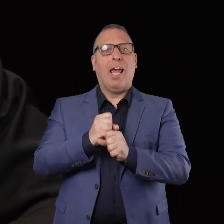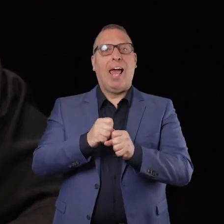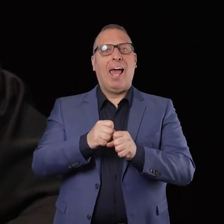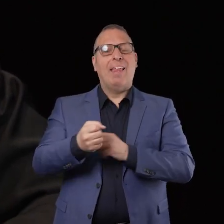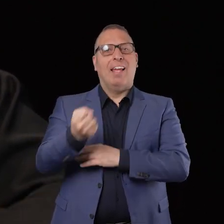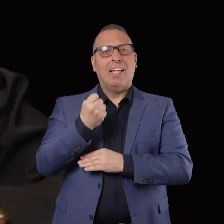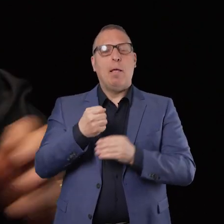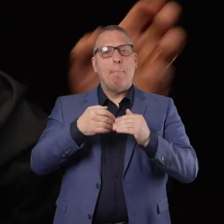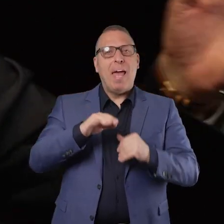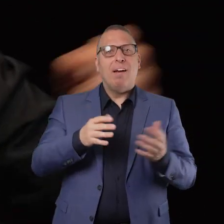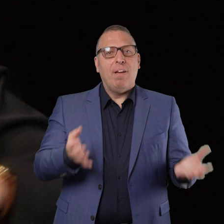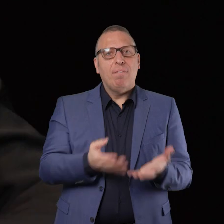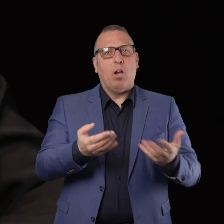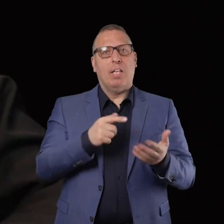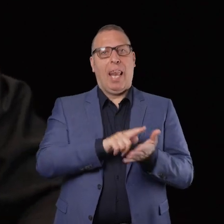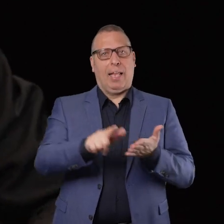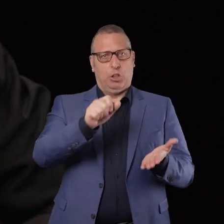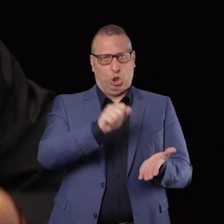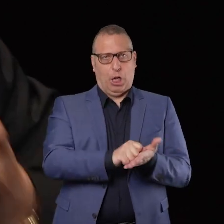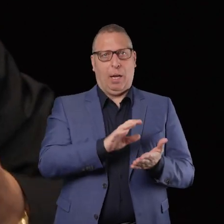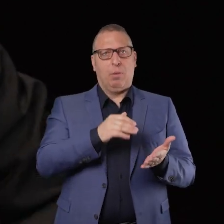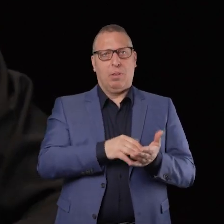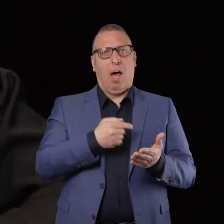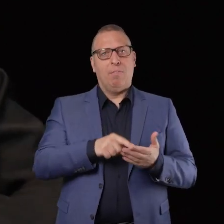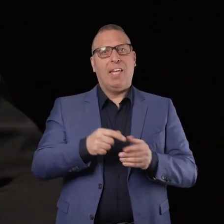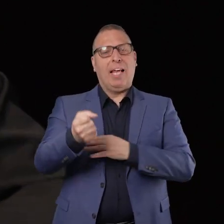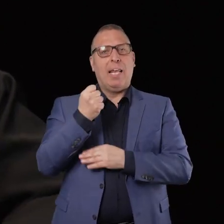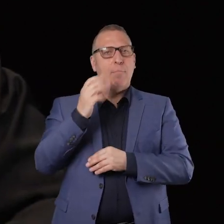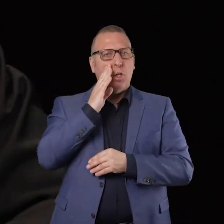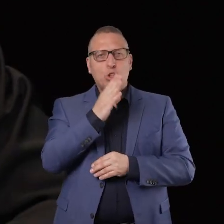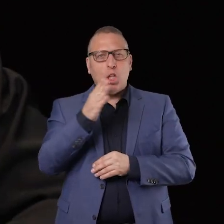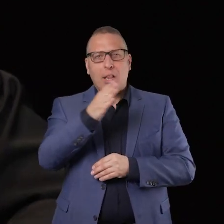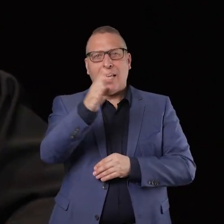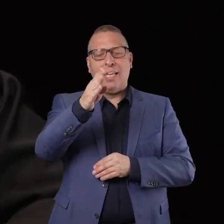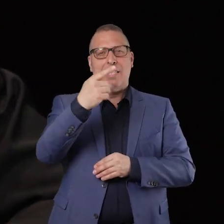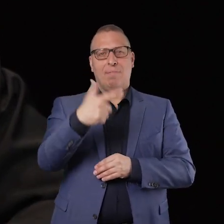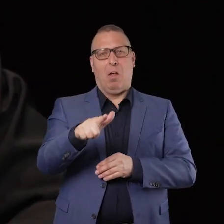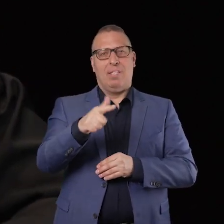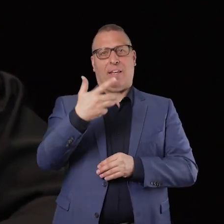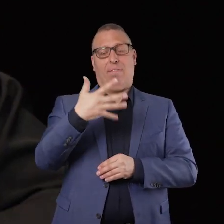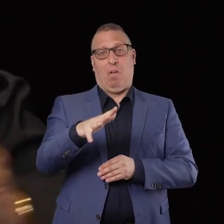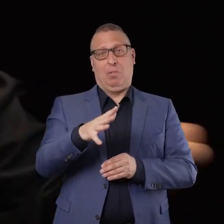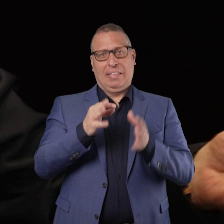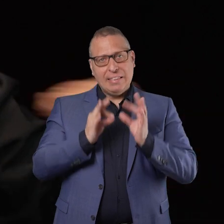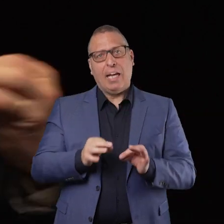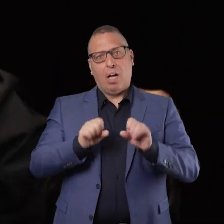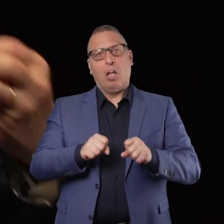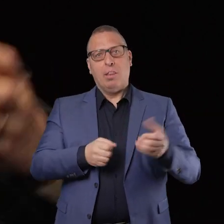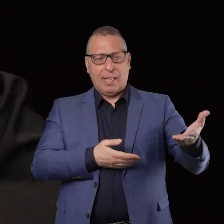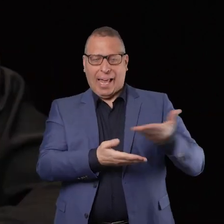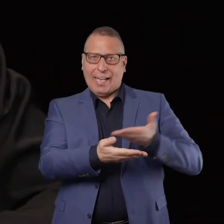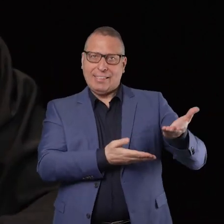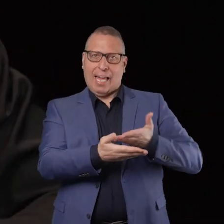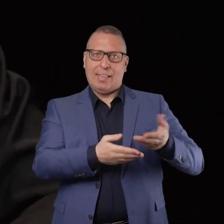Energien viel mehr zu fördern. Im Liechtensteinischen haben wir auch Klimastrategie 2050. Da können wir sicher auch